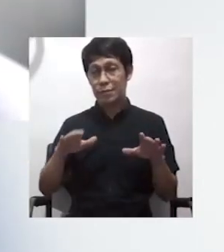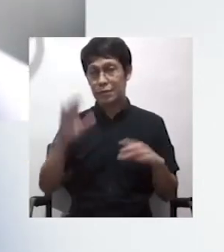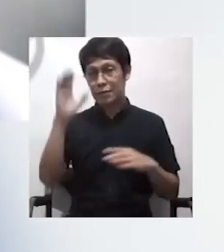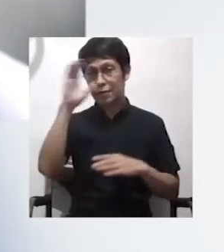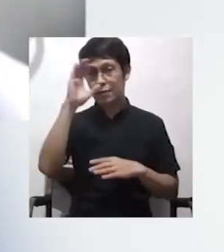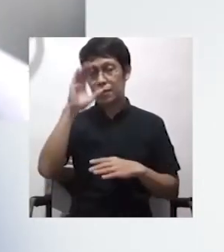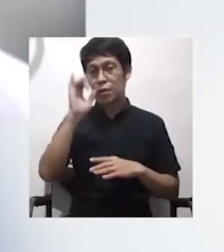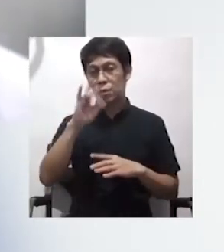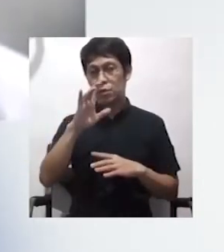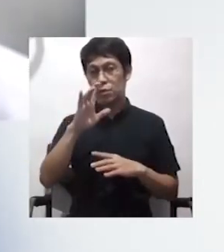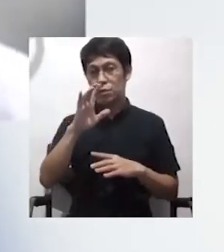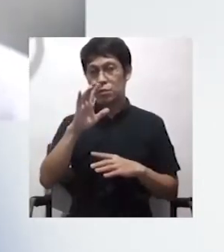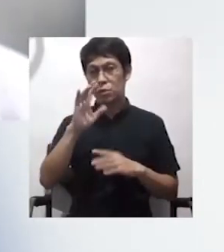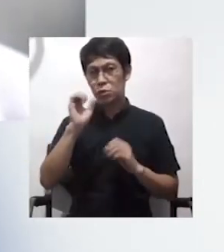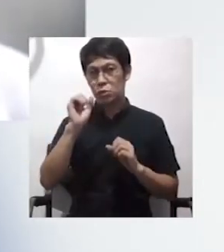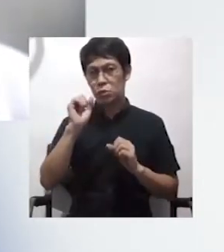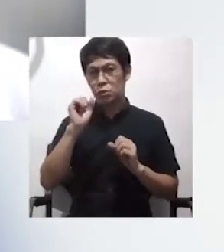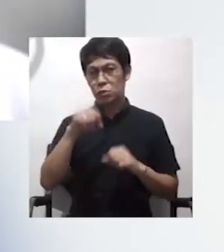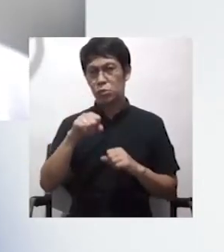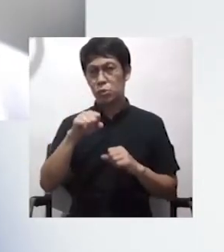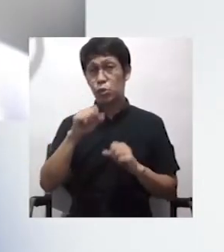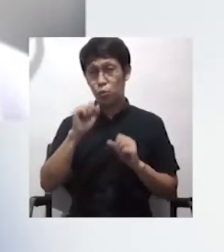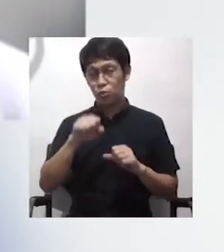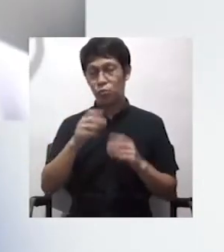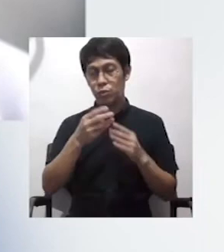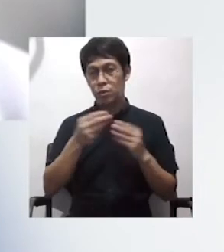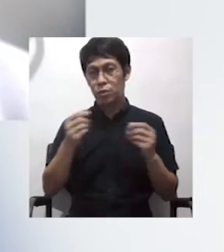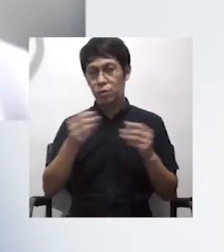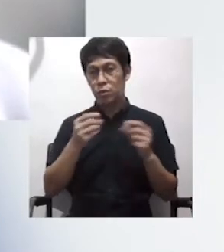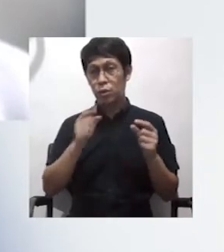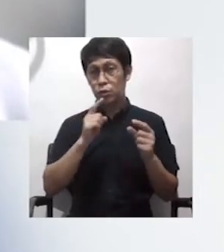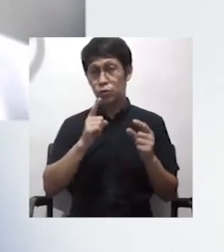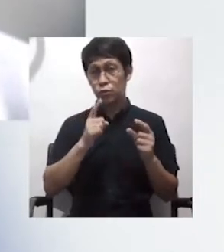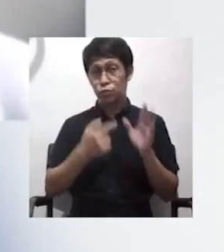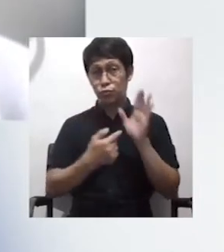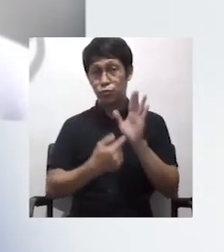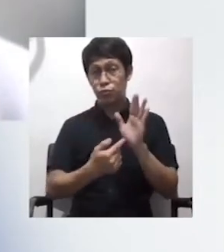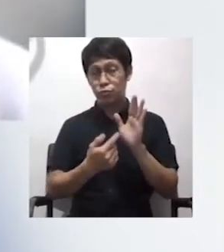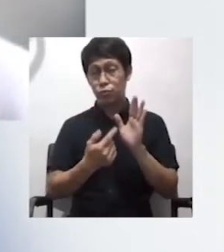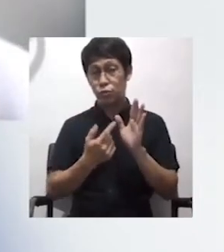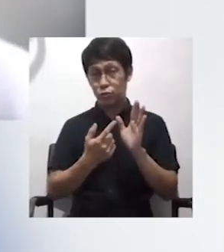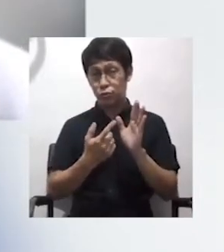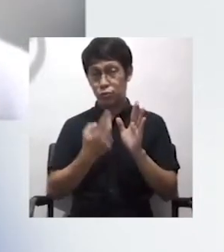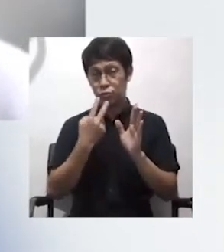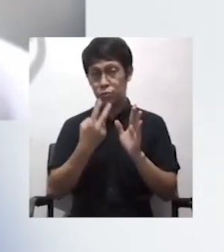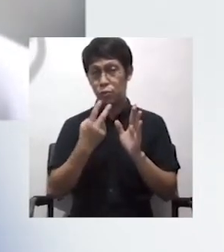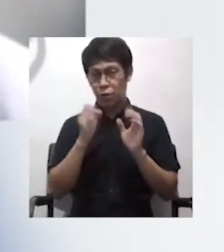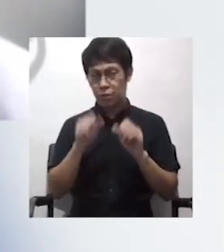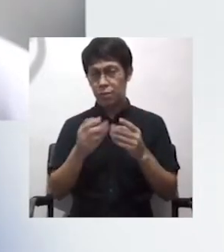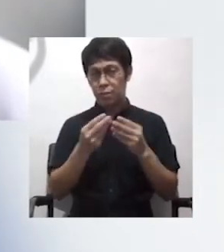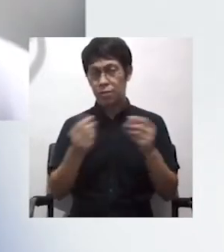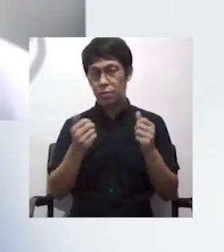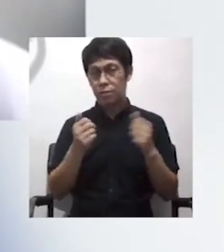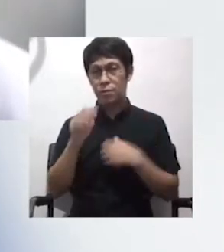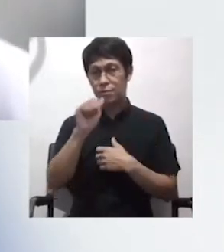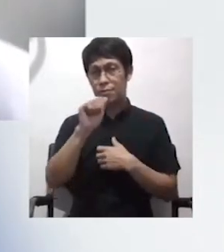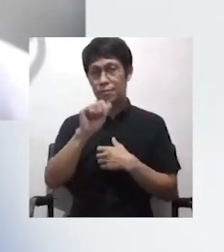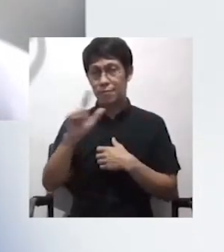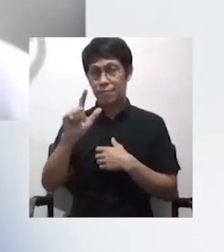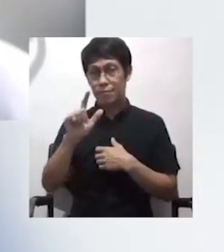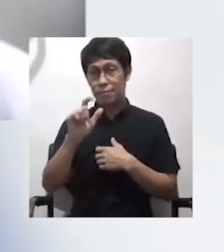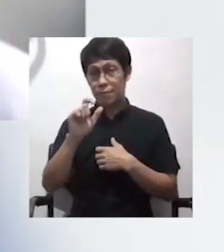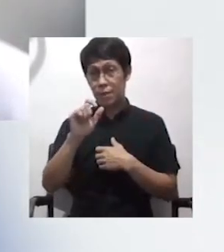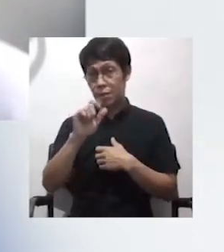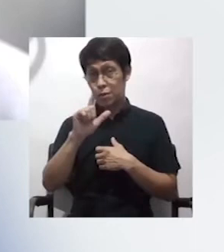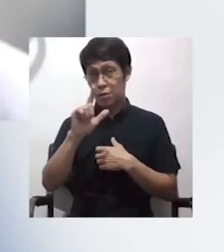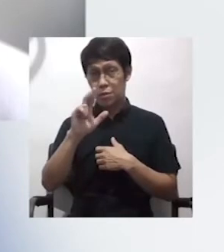inyo na nagagamot na po ang leukemia sa bata, no? Particularly kung ang leukemia niya